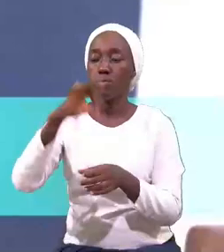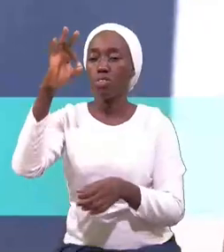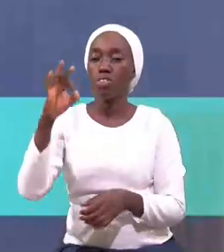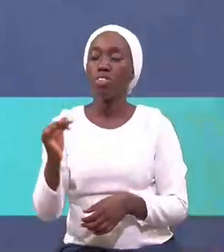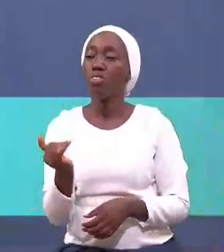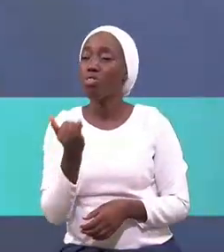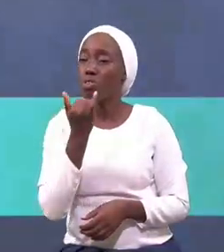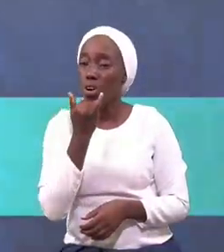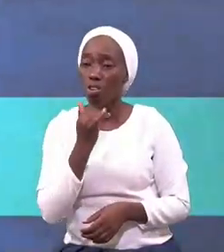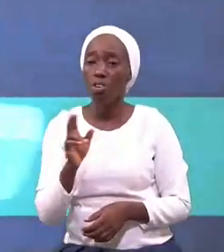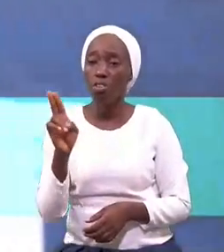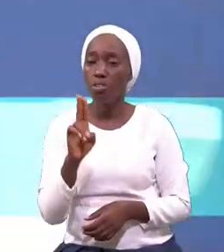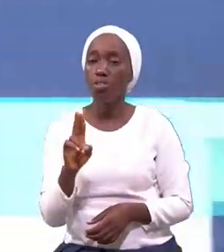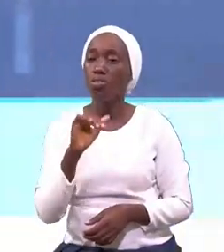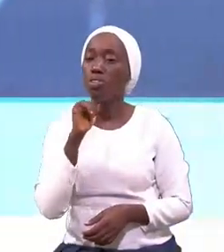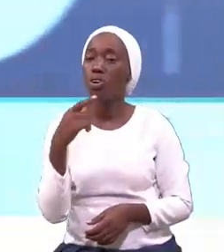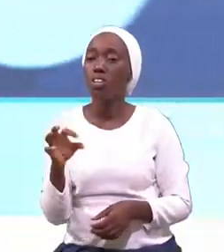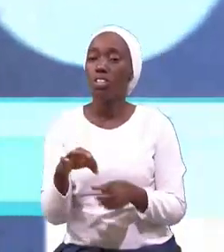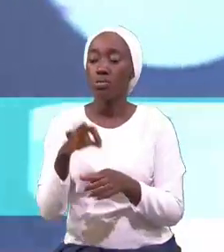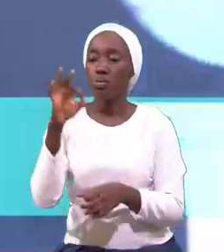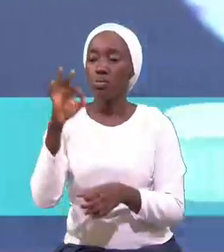N'abusez pas de l'Esprit.